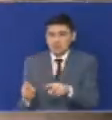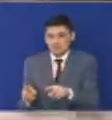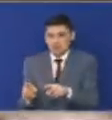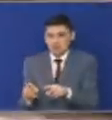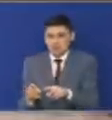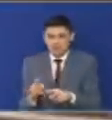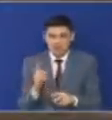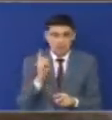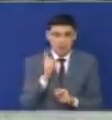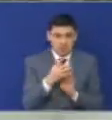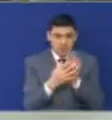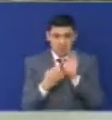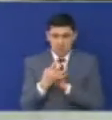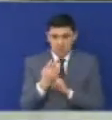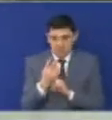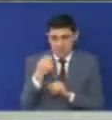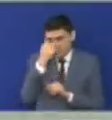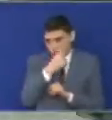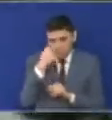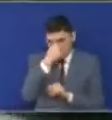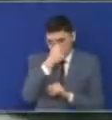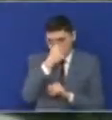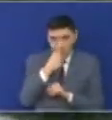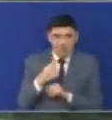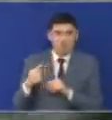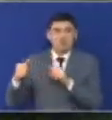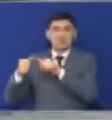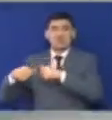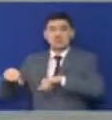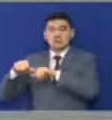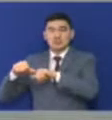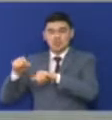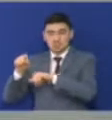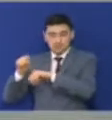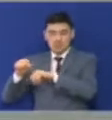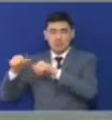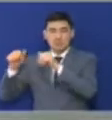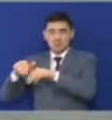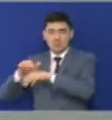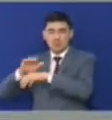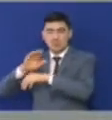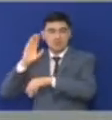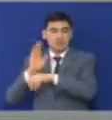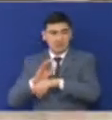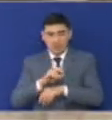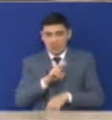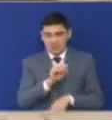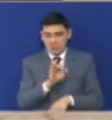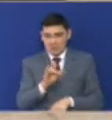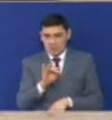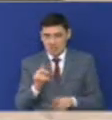начале 1942 года указом Президиума Верховного Совета СССР дивизии было присвоено